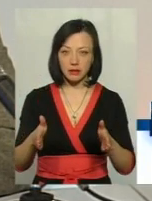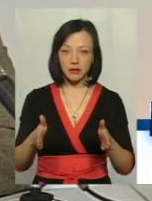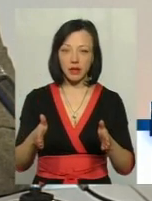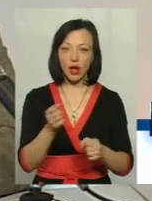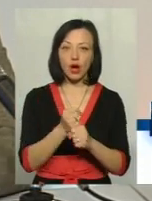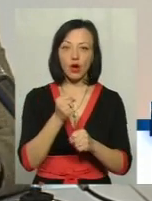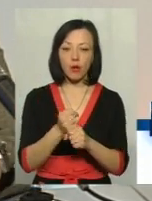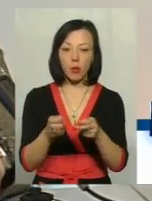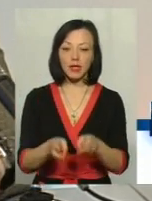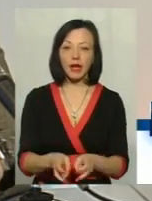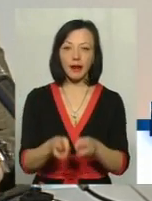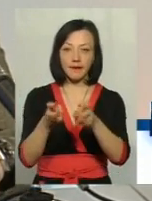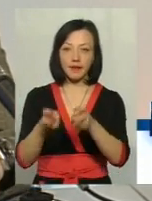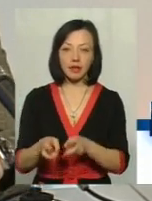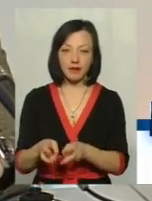робота ліфтів,